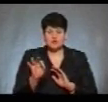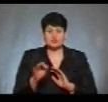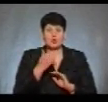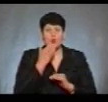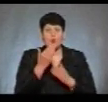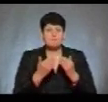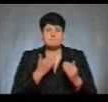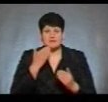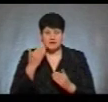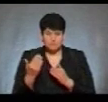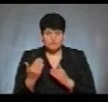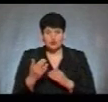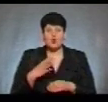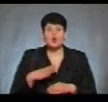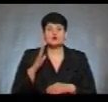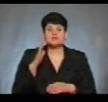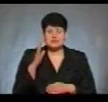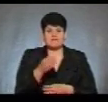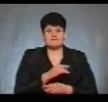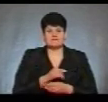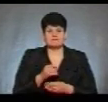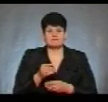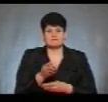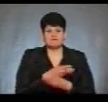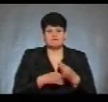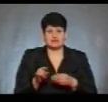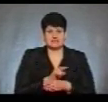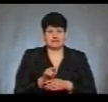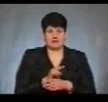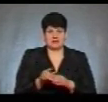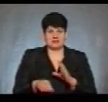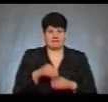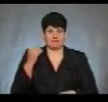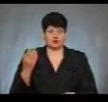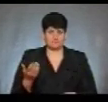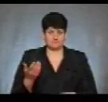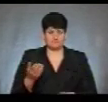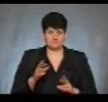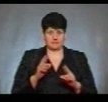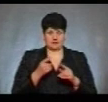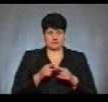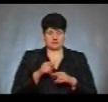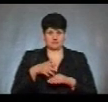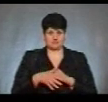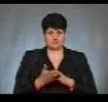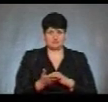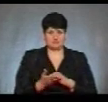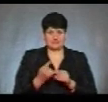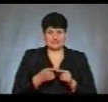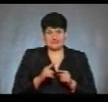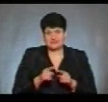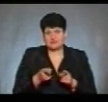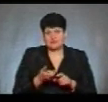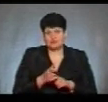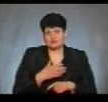82% опитаних очікують фальсифікації як таких на цих виборах. А як ви розцінюєте такі погляди?